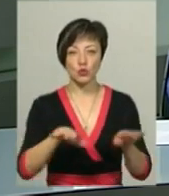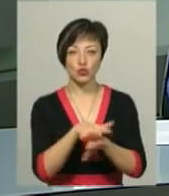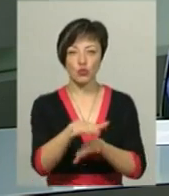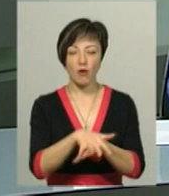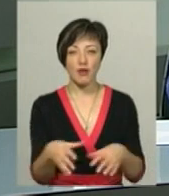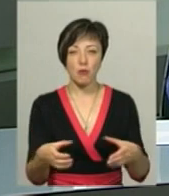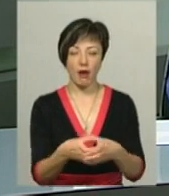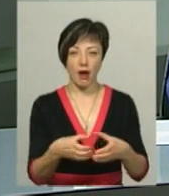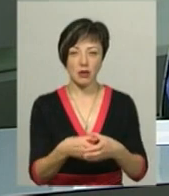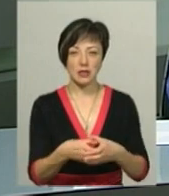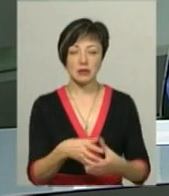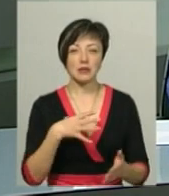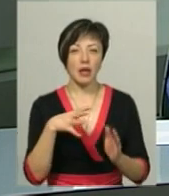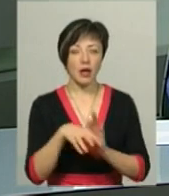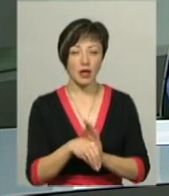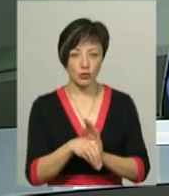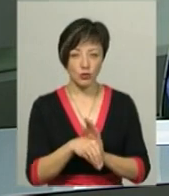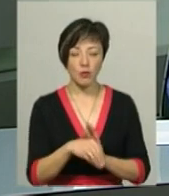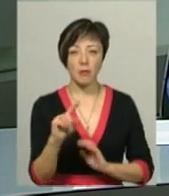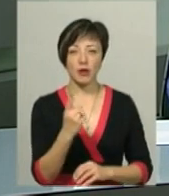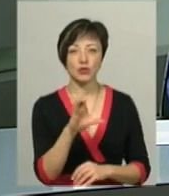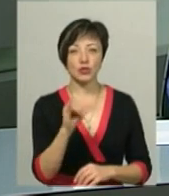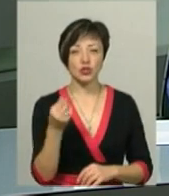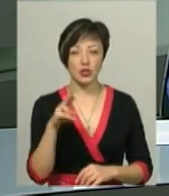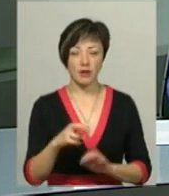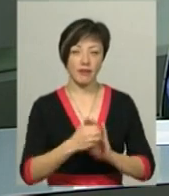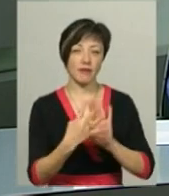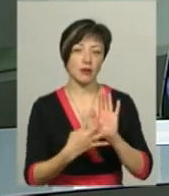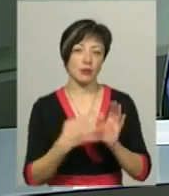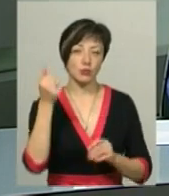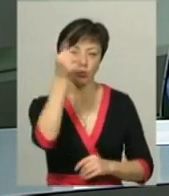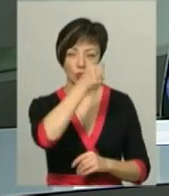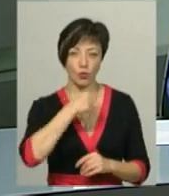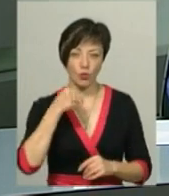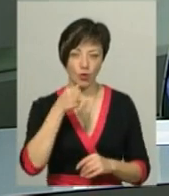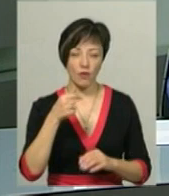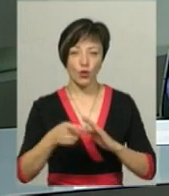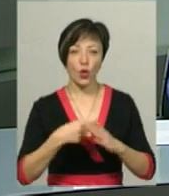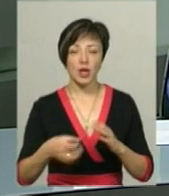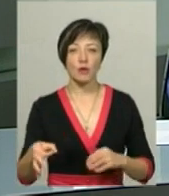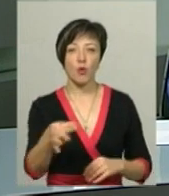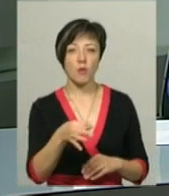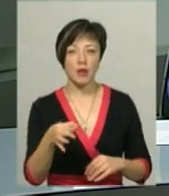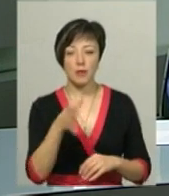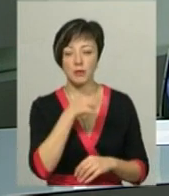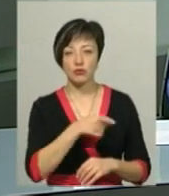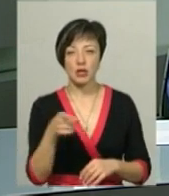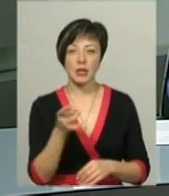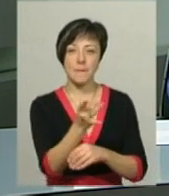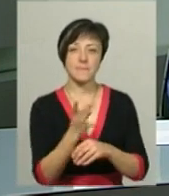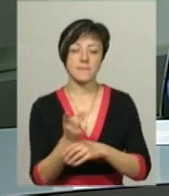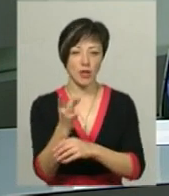гірсько-штурмовій бригаді. Загинув Микола Голубів 1 січня 2019 року в Донецькій області під час